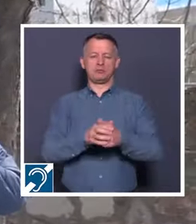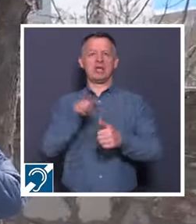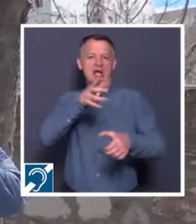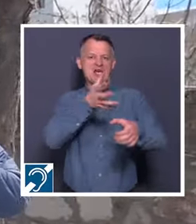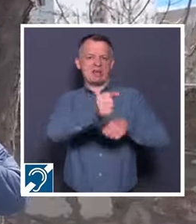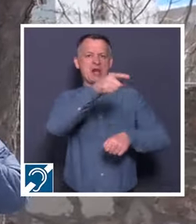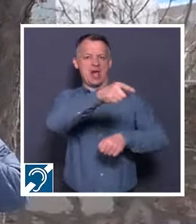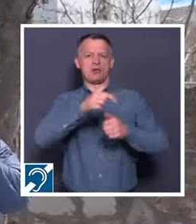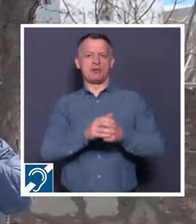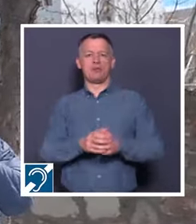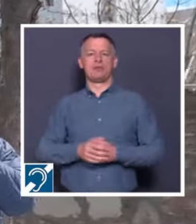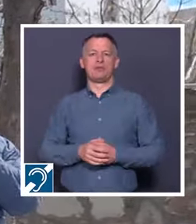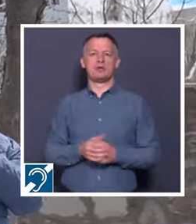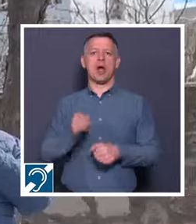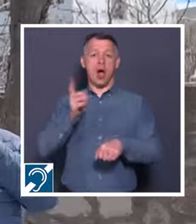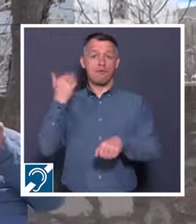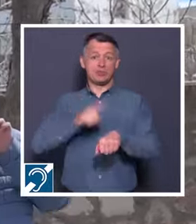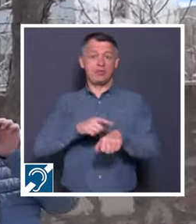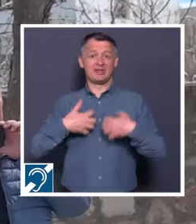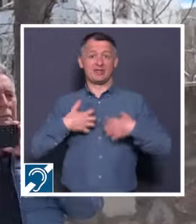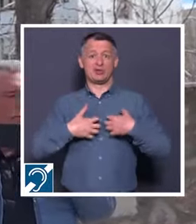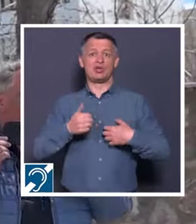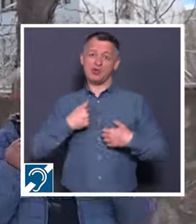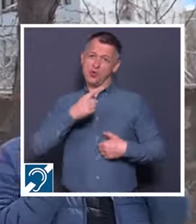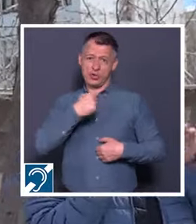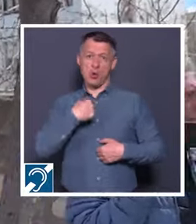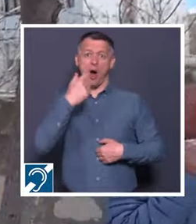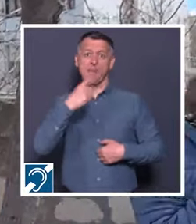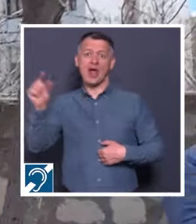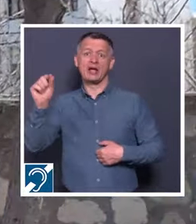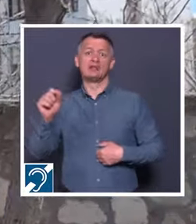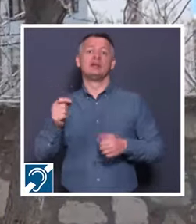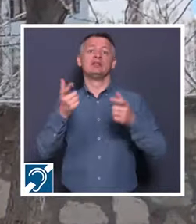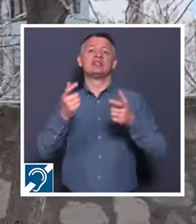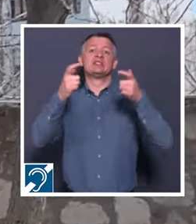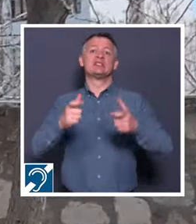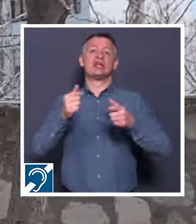criminalului. Au fost momente tensionate. Eu am ieșit din sală, ei au înțeles și am vrut să le spun,